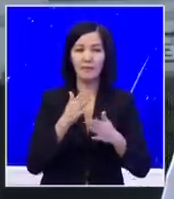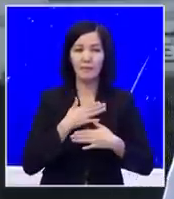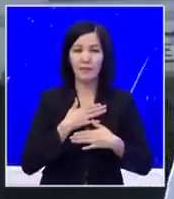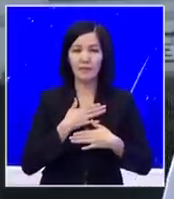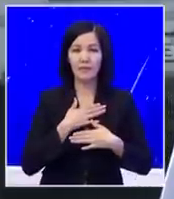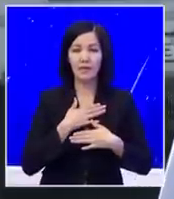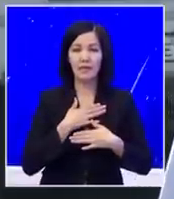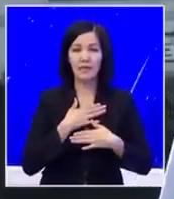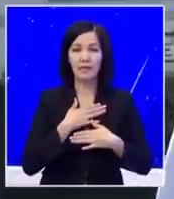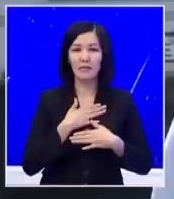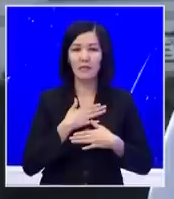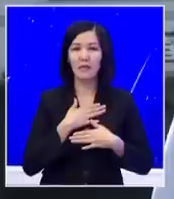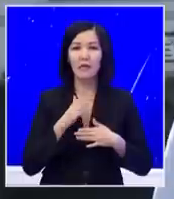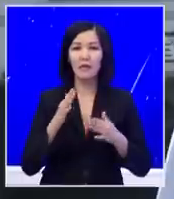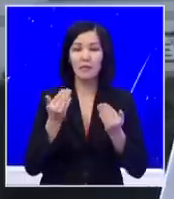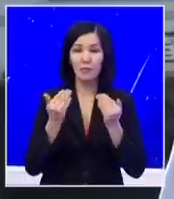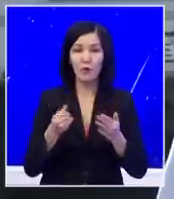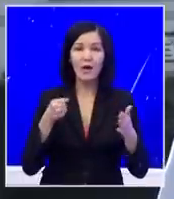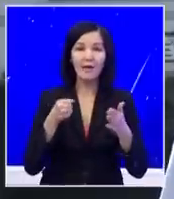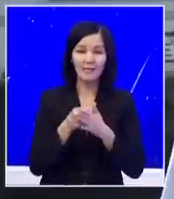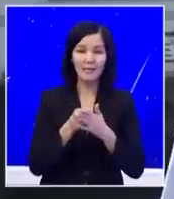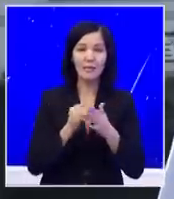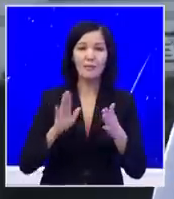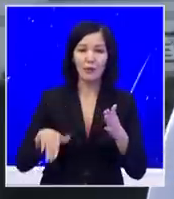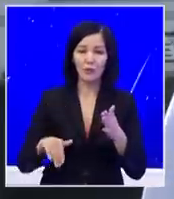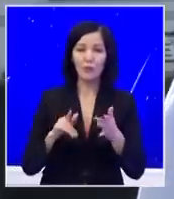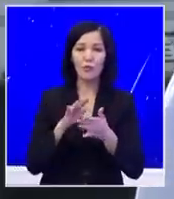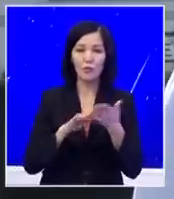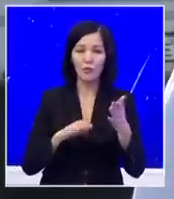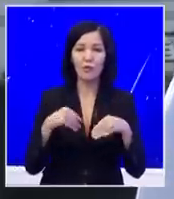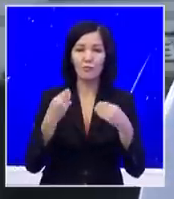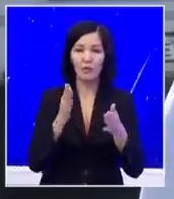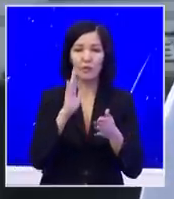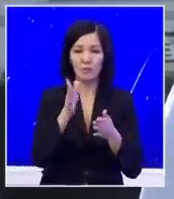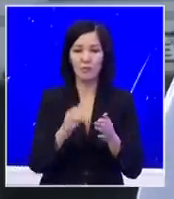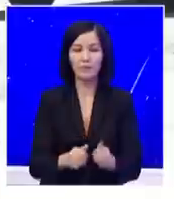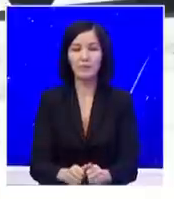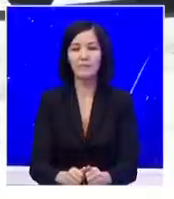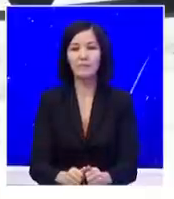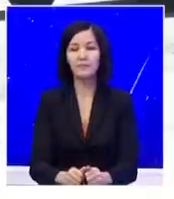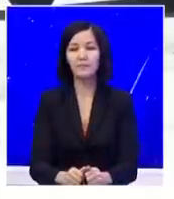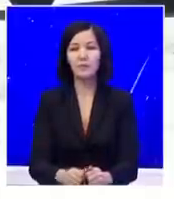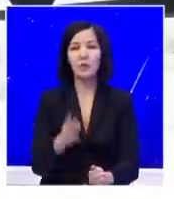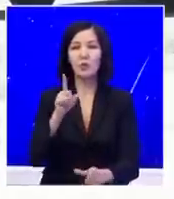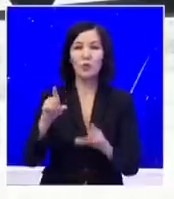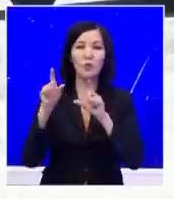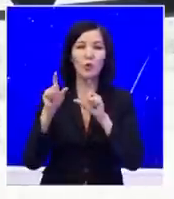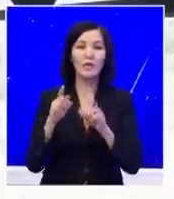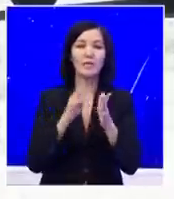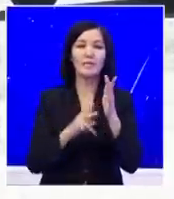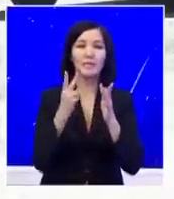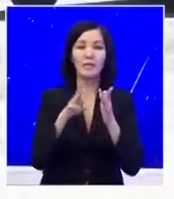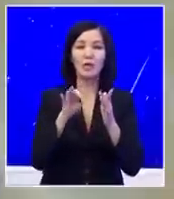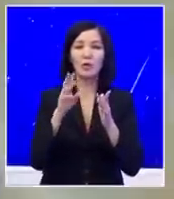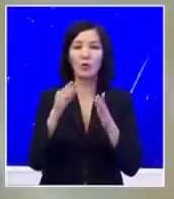бұған кейін де, бұдан кейін де құрылыс заттары және де басқа да гуманитарлық көмектерді жолдайтын боламыз. Төрт көлікке тиелген 82